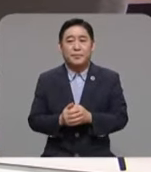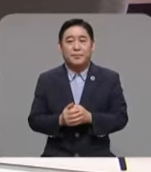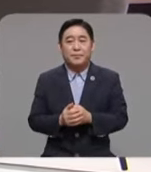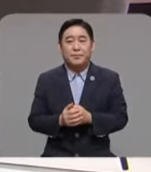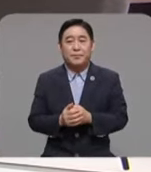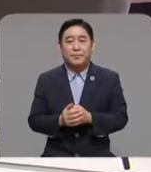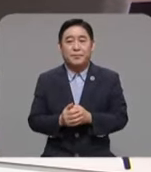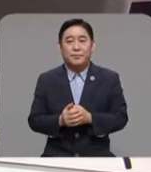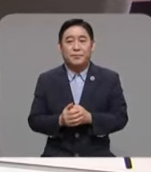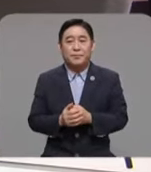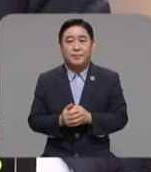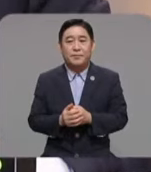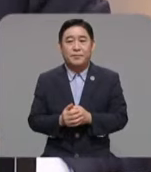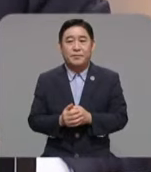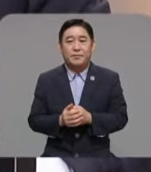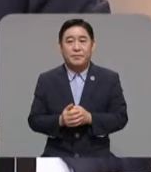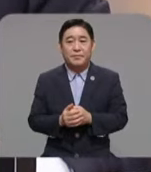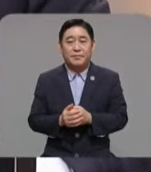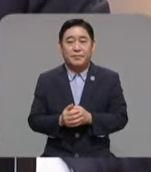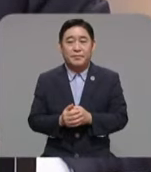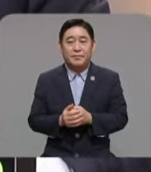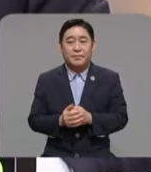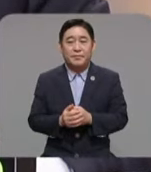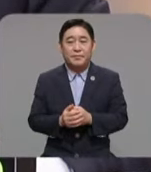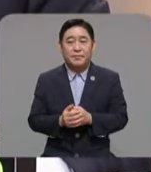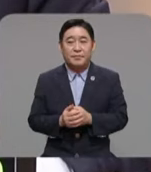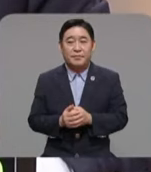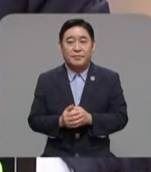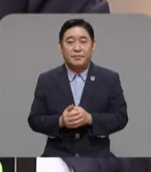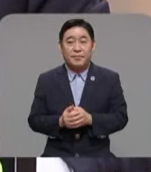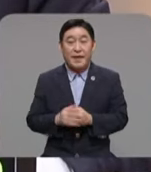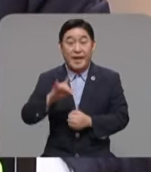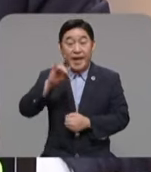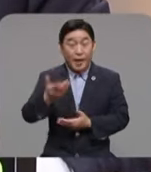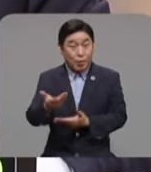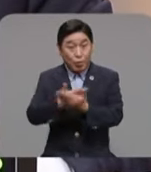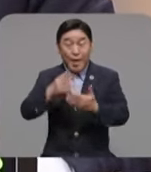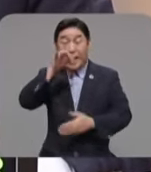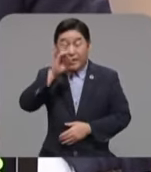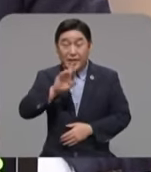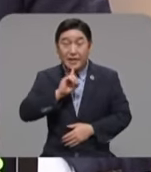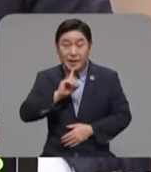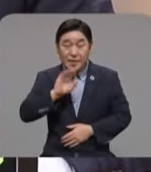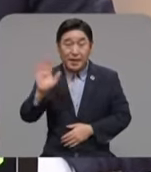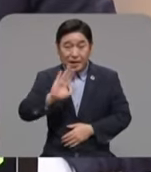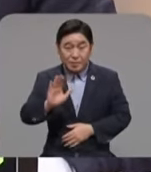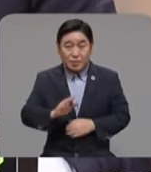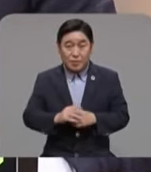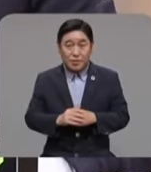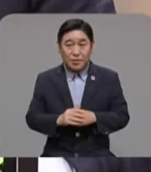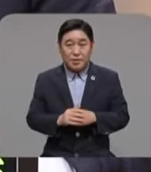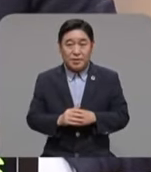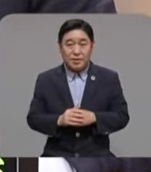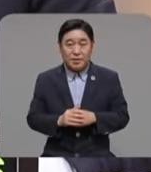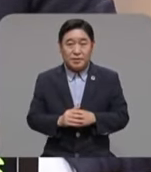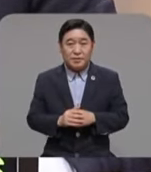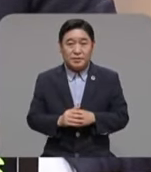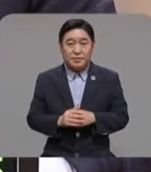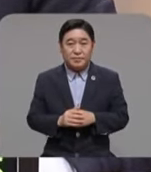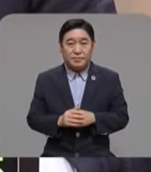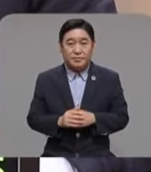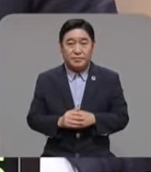반대를 핵공유가 그걸 하면 안 된다는 게 아니라 아니, 핵공유를 반대하셨죠. 아니 그러니까 그건